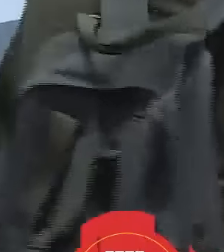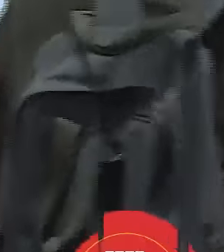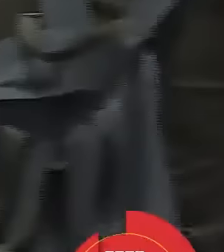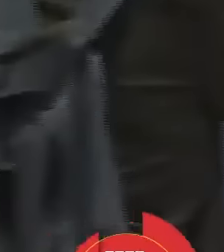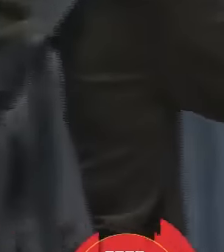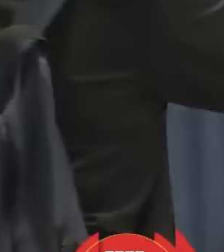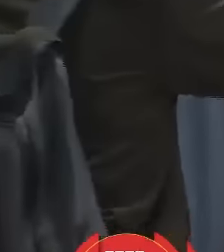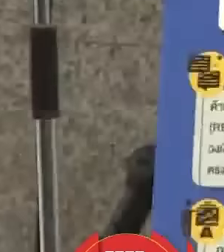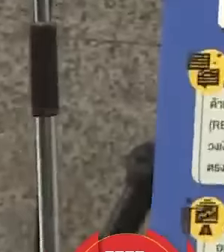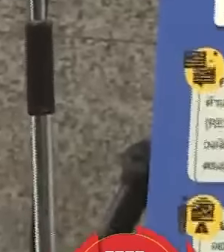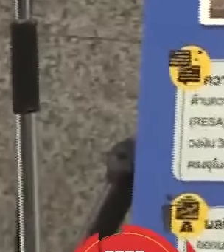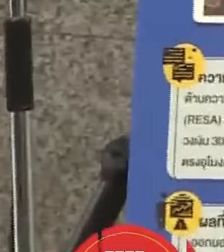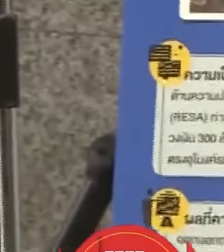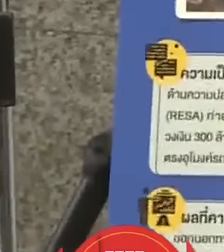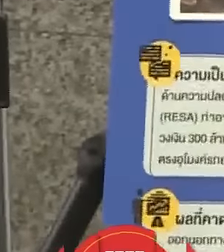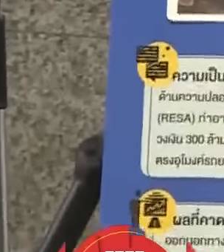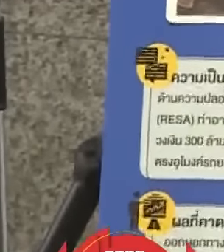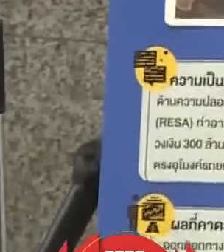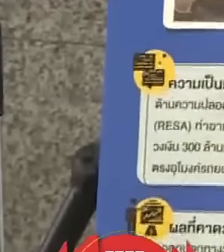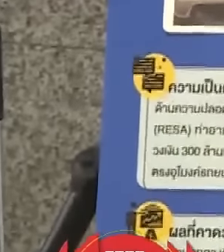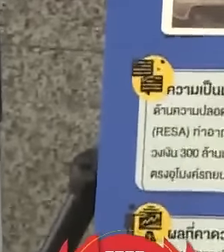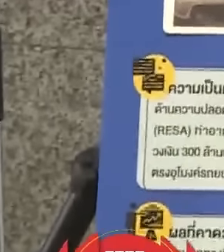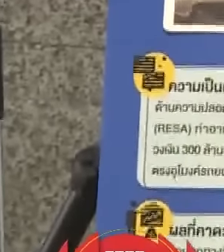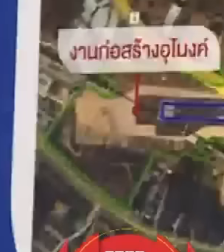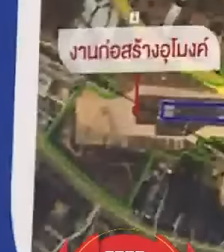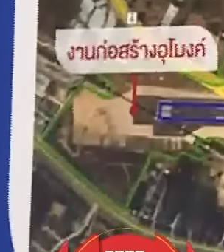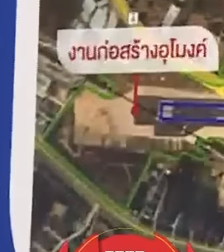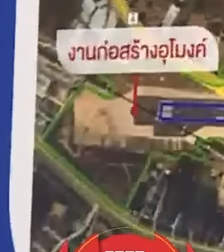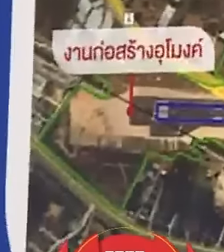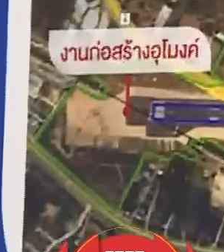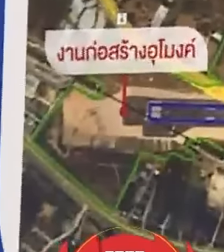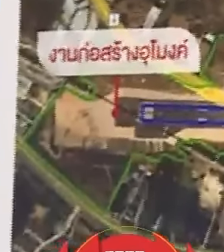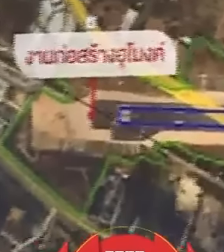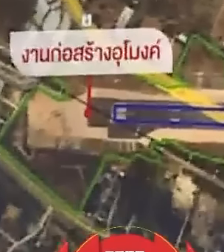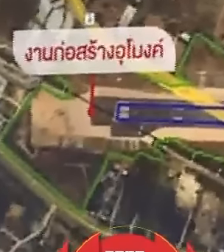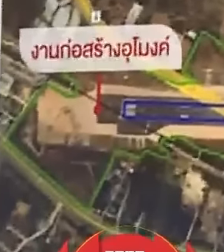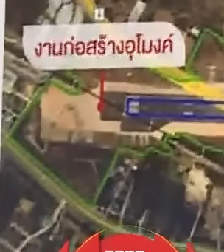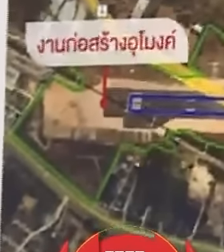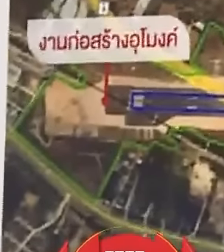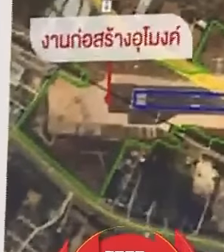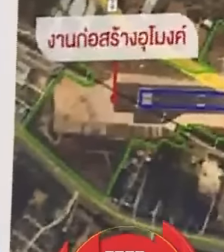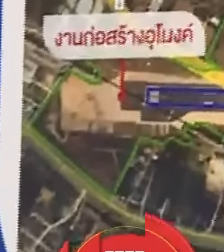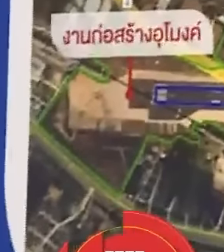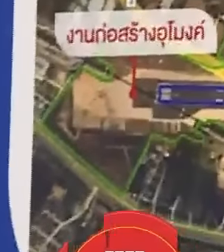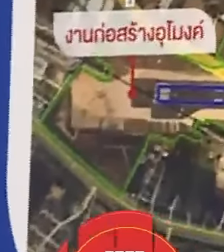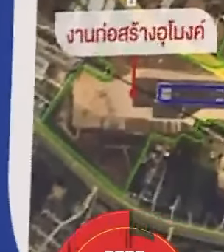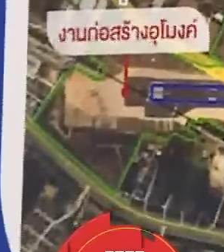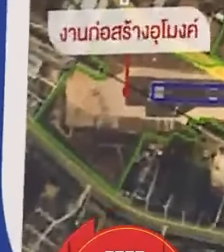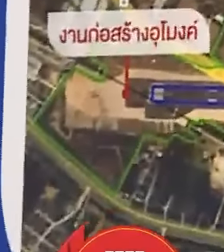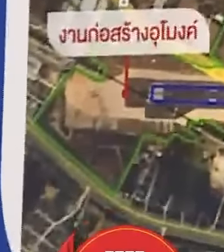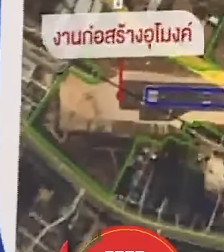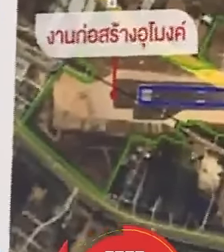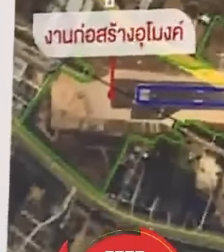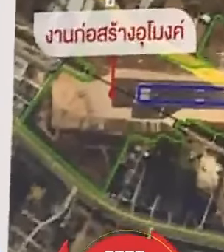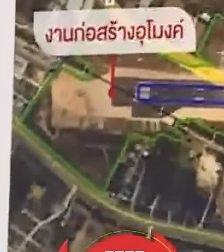เร็วกว่าแผน6เดือนค่ะบอกว่าจะให้ทันกับช่วงฤดูการท่องเที่ยวหรือภายในไตรมาสที่4ของปี2568น